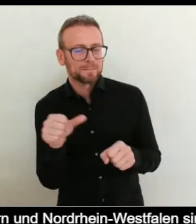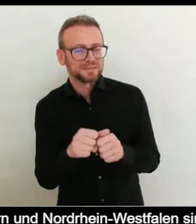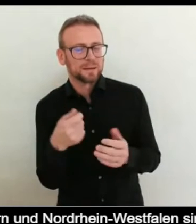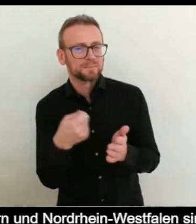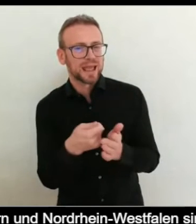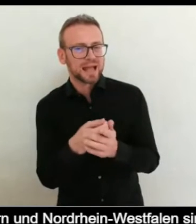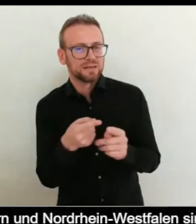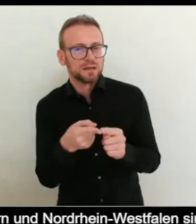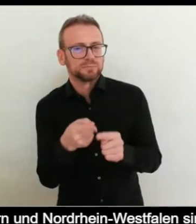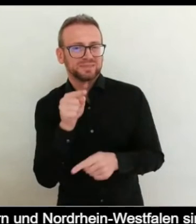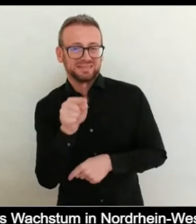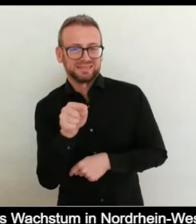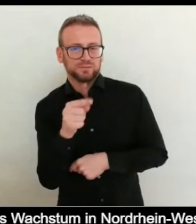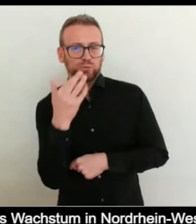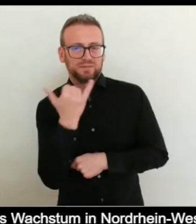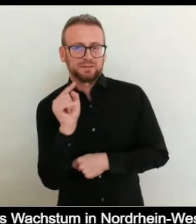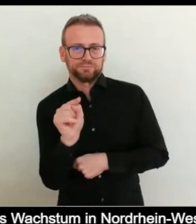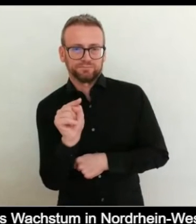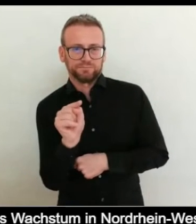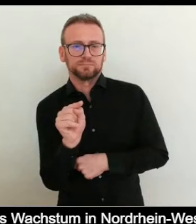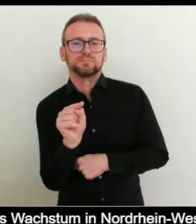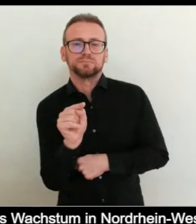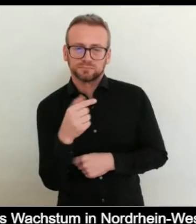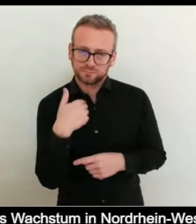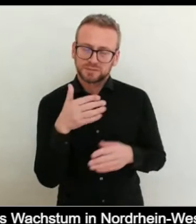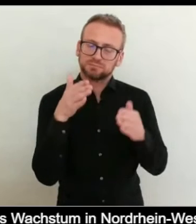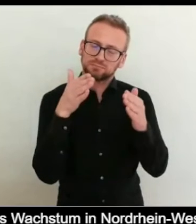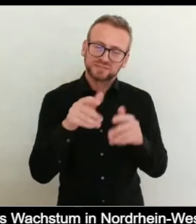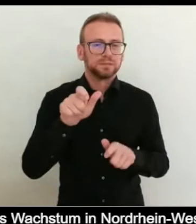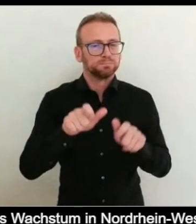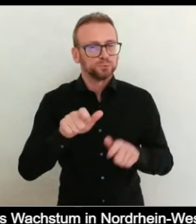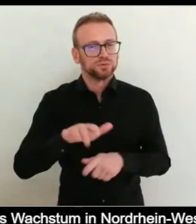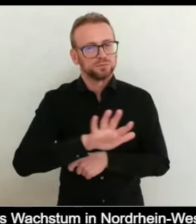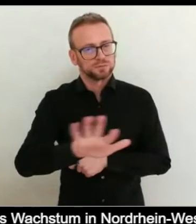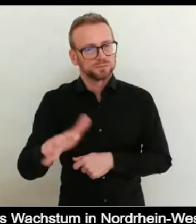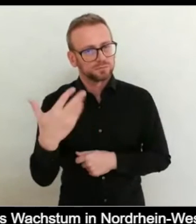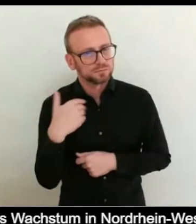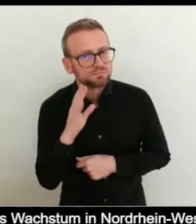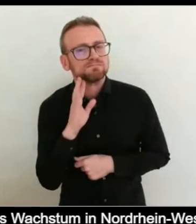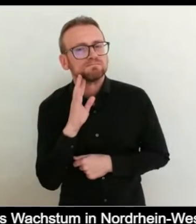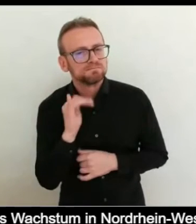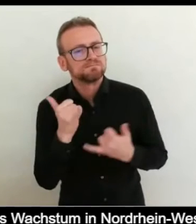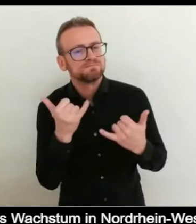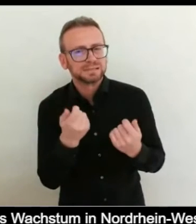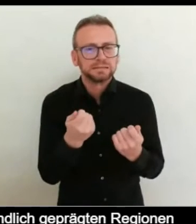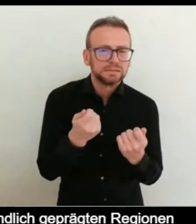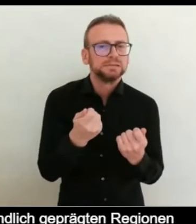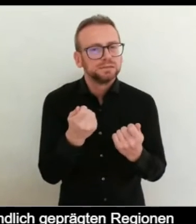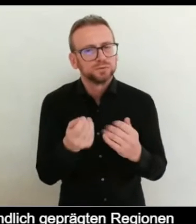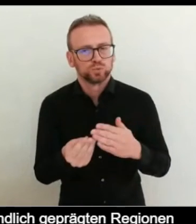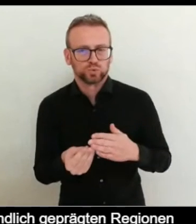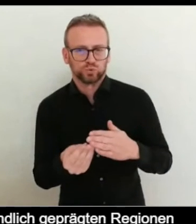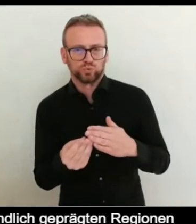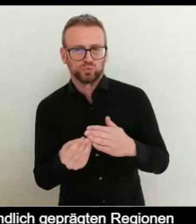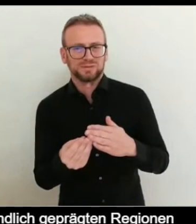Lenkungswirkung ist gut, aber man muss auch eine Alternative haben. Man muss auch eine Alternative haben und die gibt es gerade in den ländlichen Bereichen